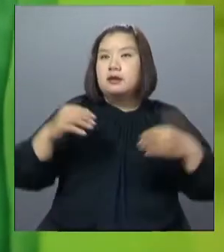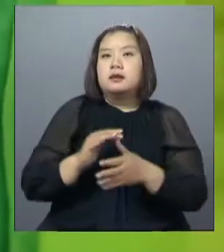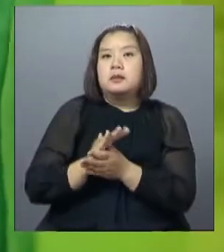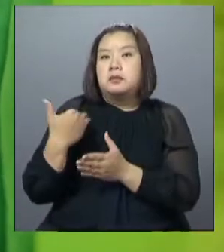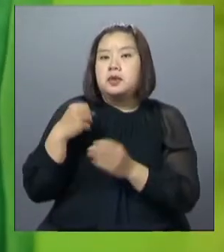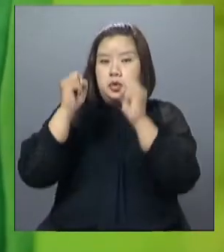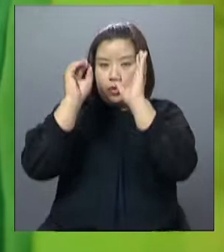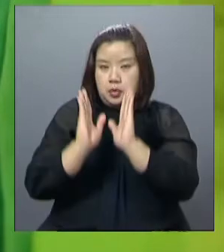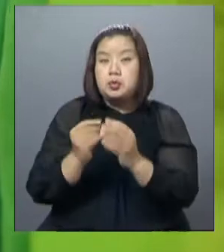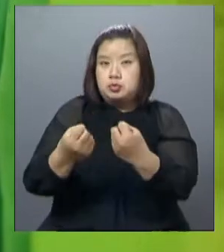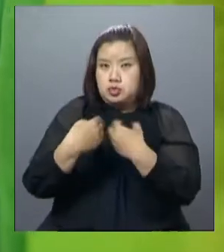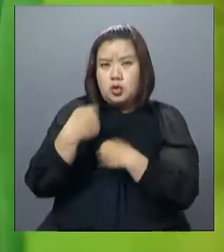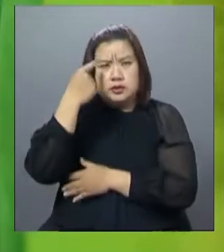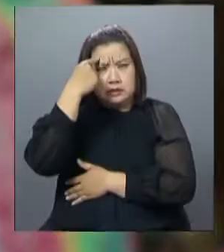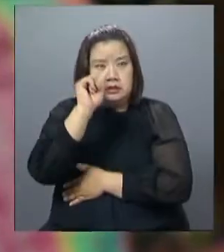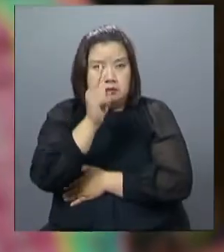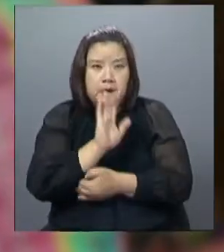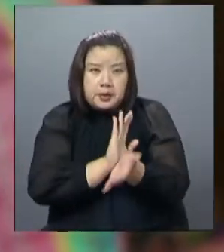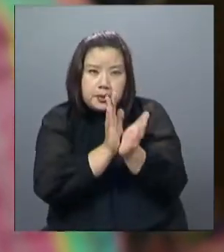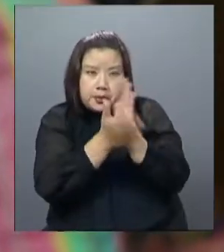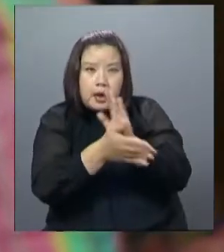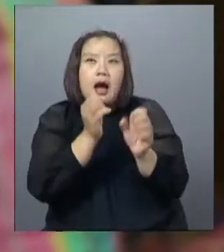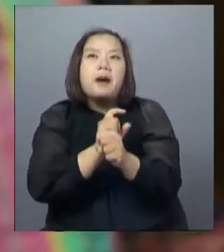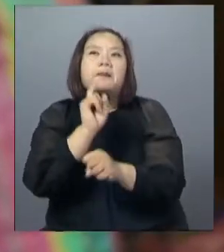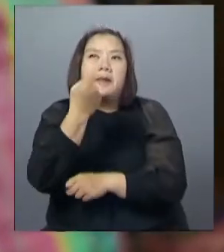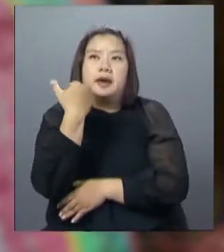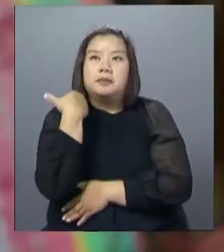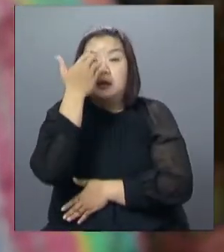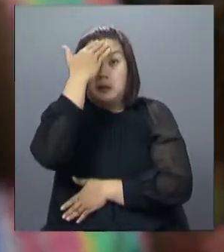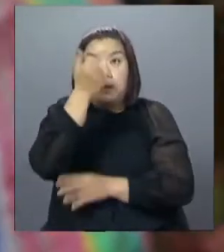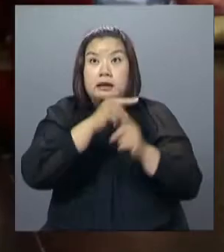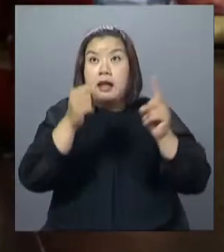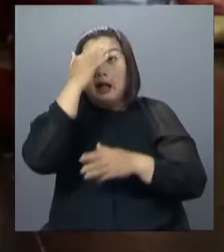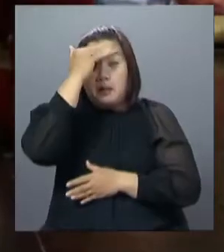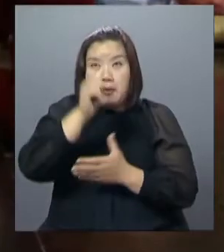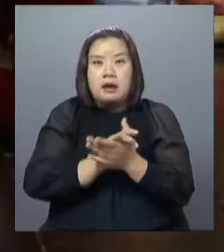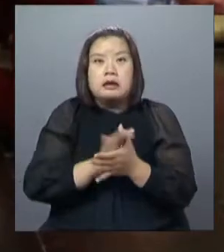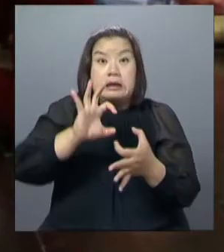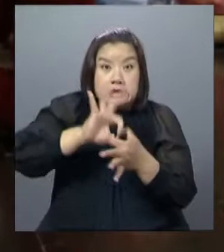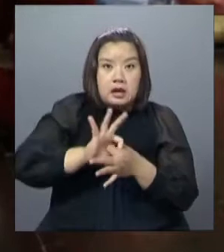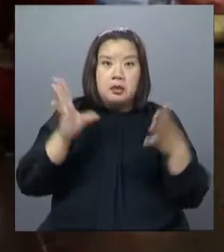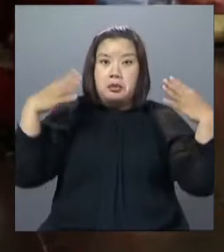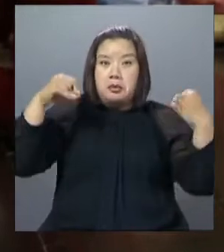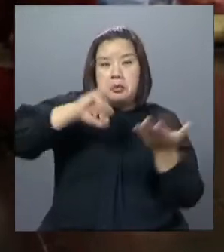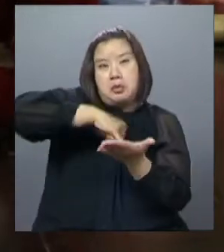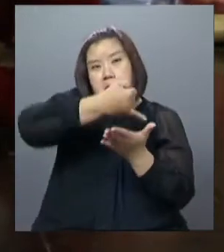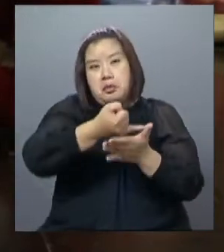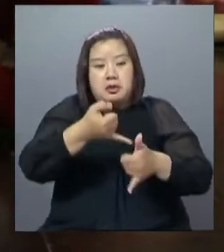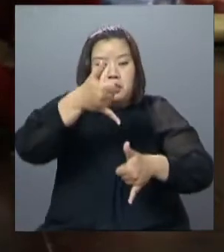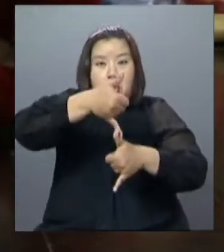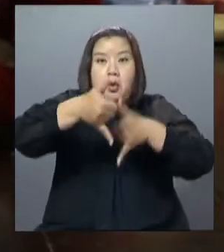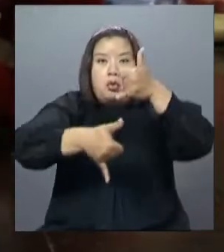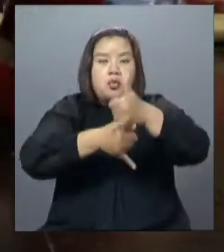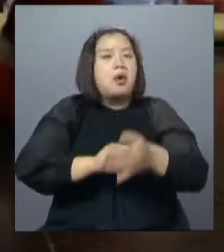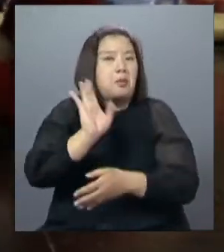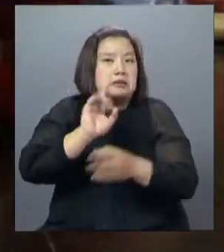อนคิดท่ารำไม่ดัดแปลงท่ารำขึ้นมาใหม่แต่จะไม่เป็นการโชว์กายกรรมเพียงอย่างเดียวจะมีจุดเด่นของการรำที่อ่อน